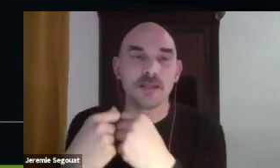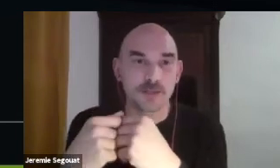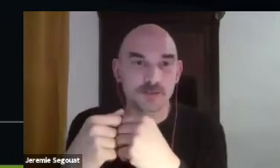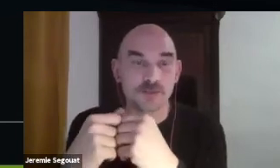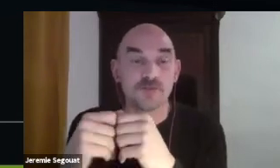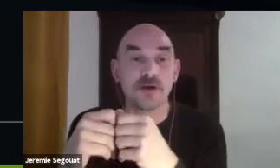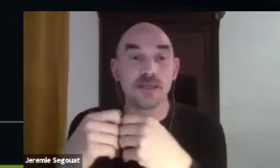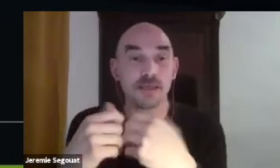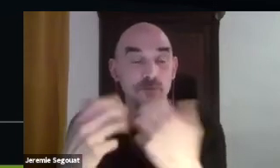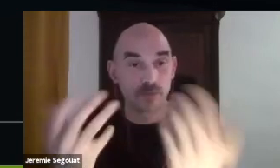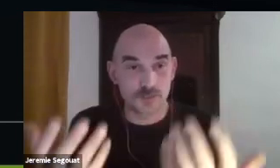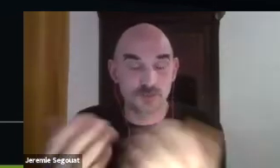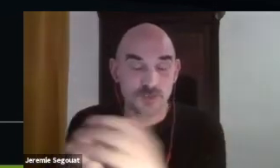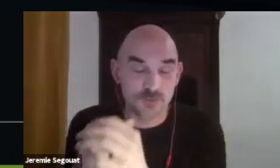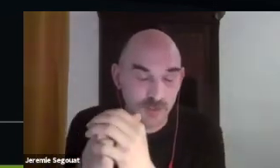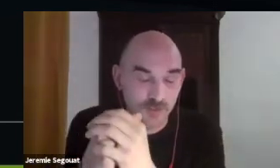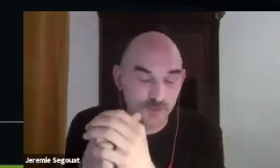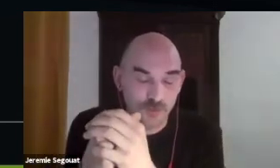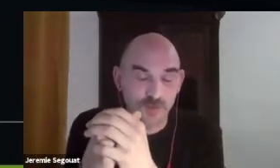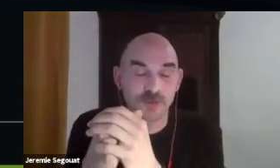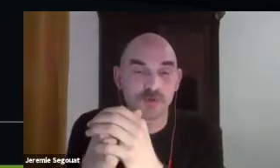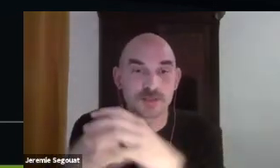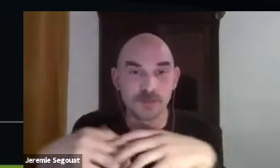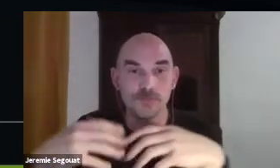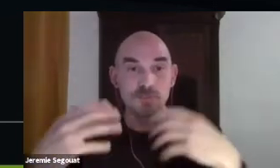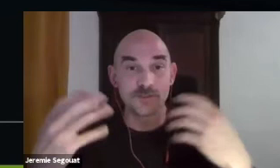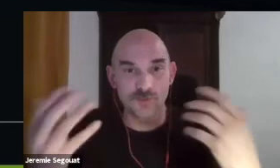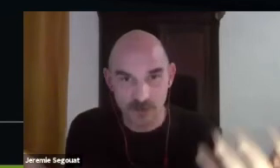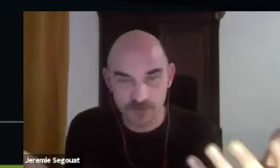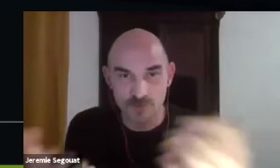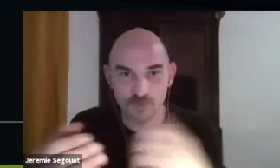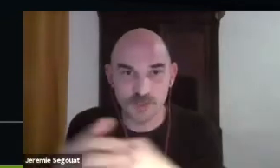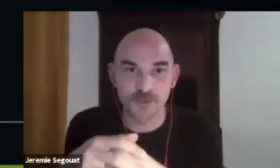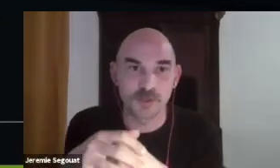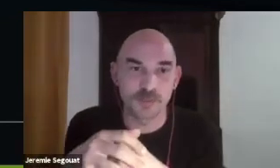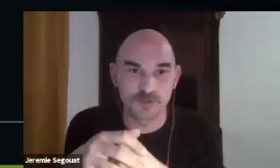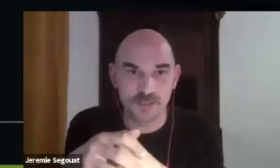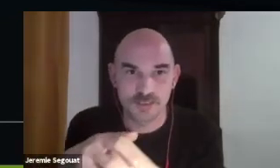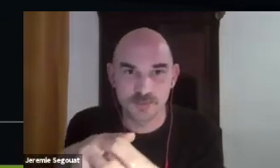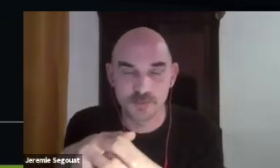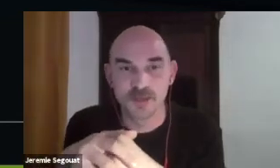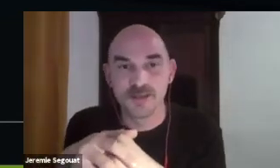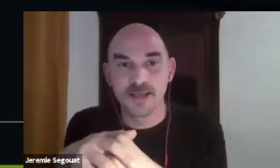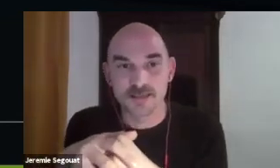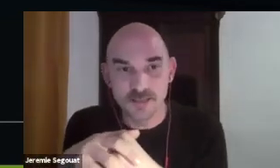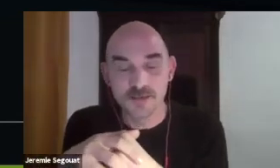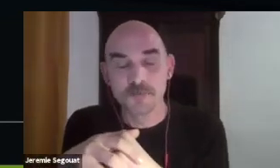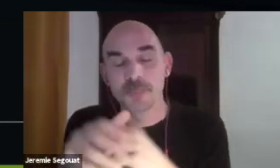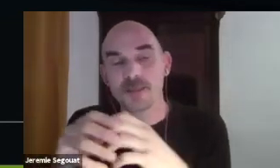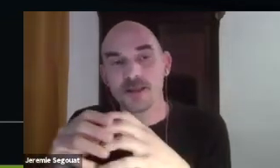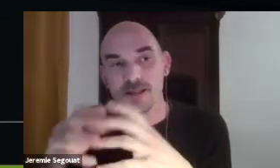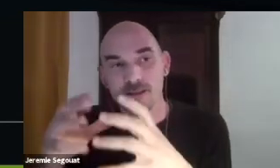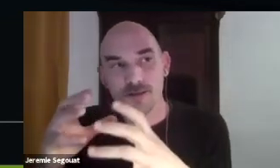et la personne qui va écouter ce que dit l'interlocuteur va avoir ses mains positionnées sur les mains de la personne qui s'exprime ainsi